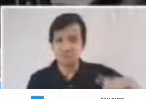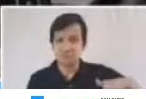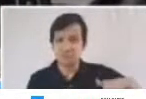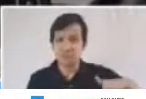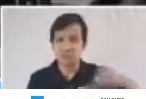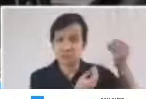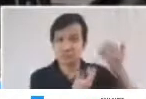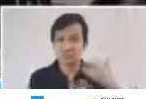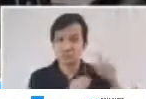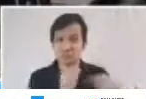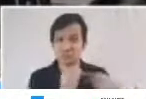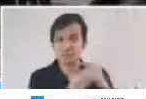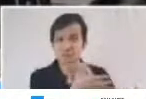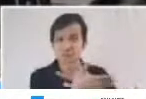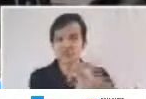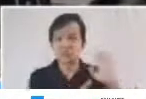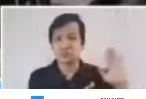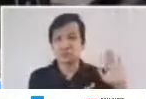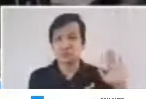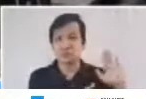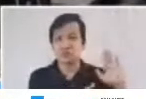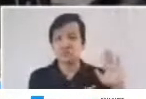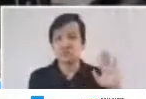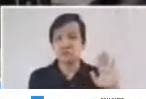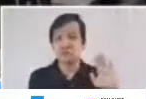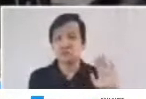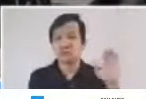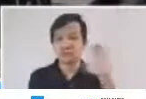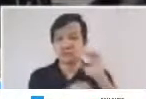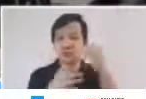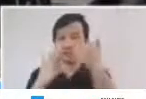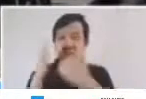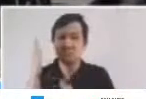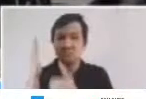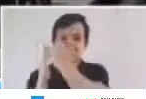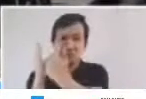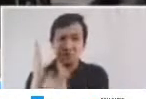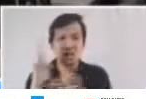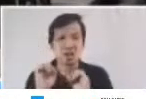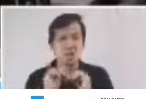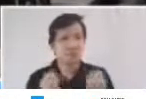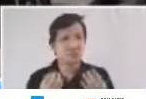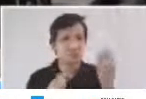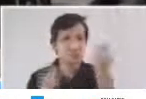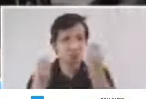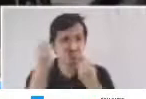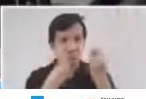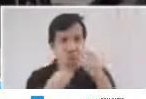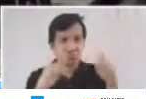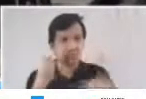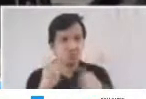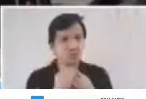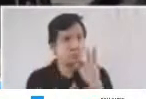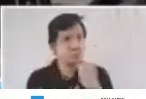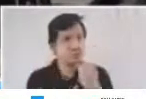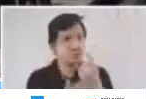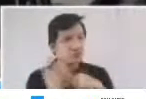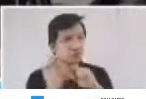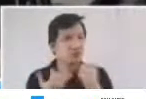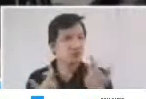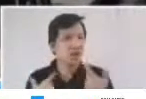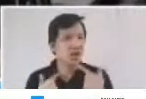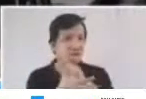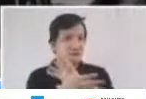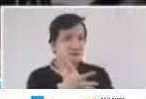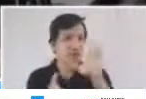system. So ito pong COVID Kaya ay isang proyekto kasama po ang World Health Organization kung saan nagkaroon po ng